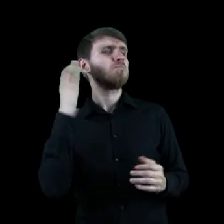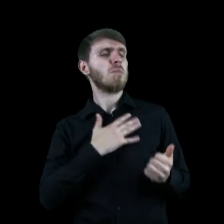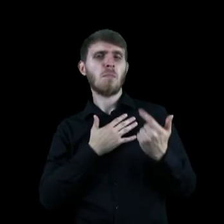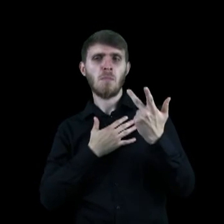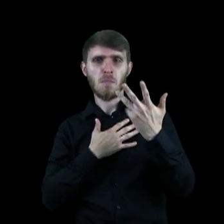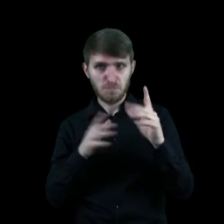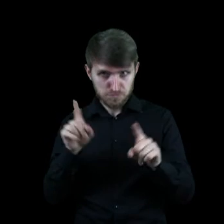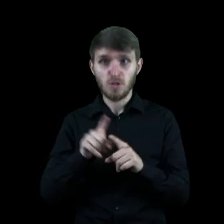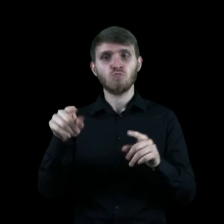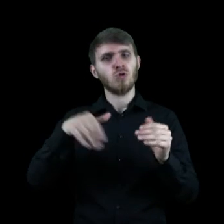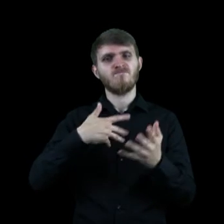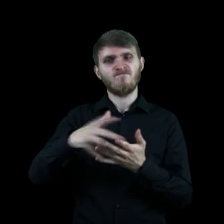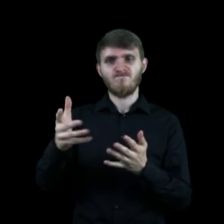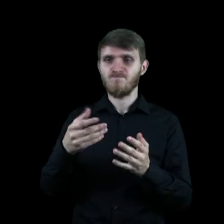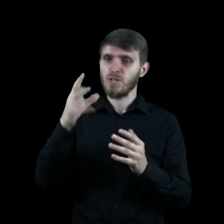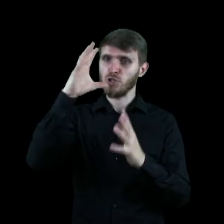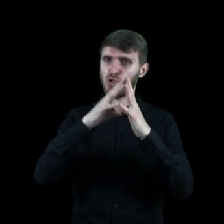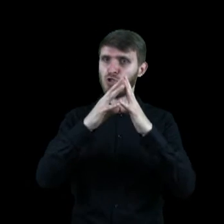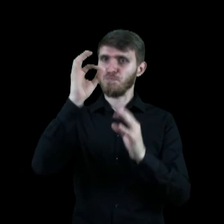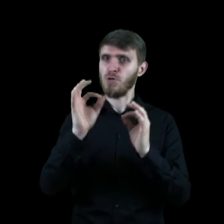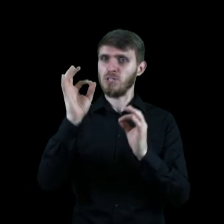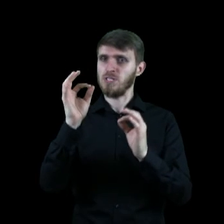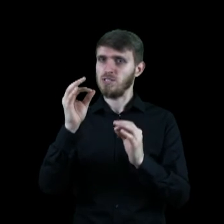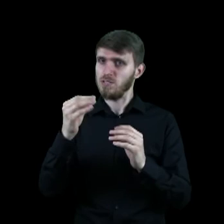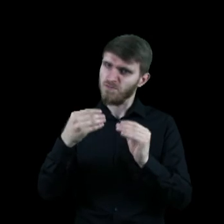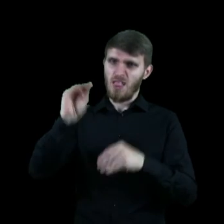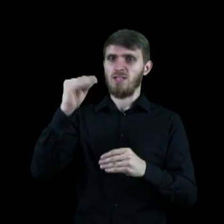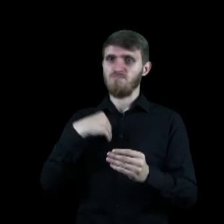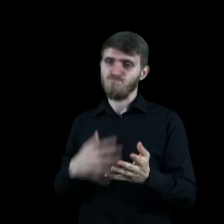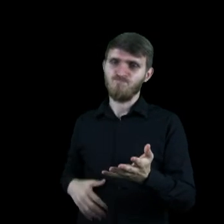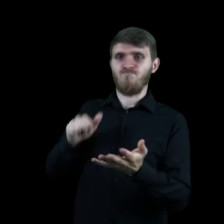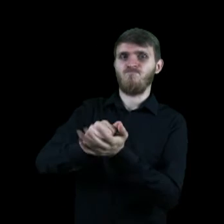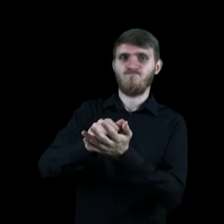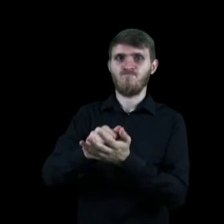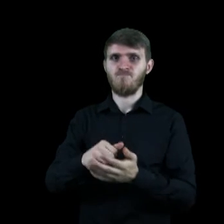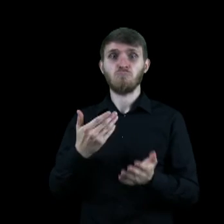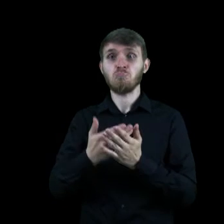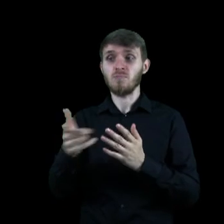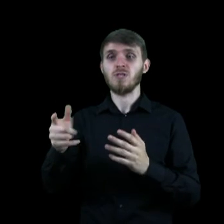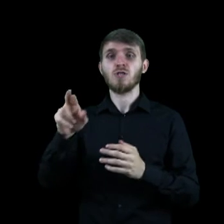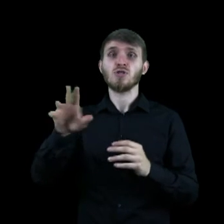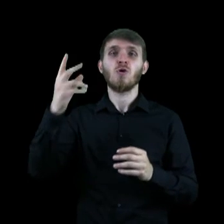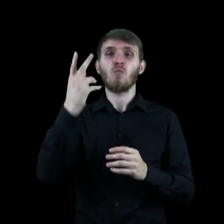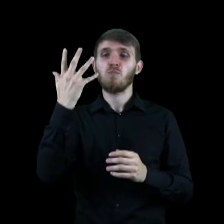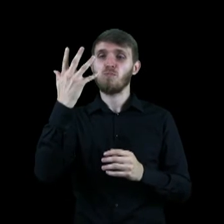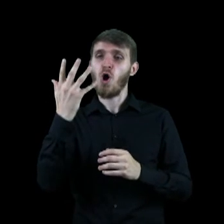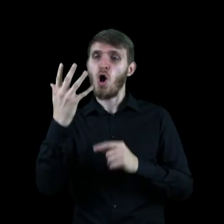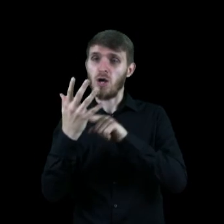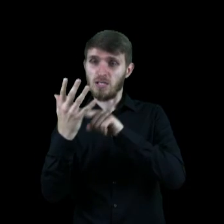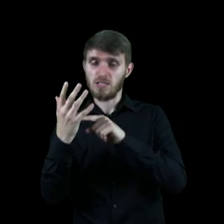1, aby uzyskać ten sam standard życia w roku 5, musicie wydać 10% więcej.